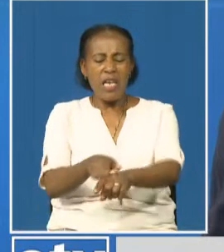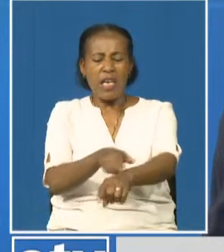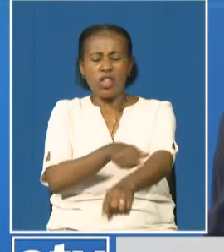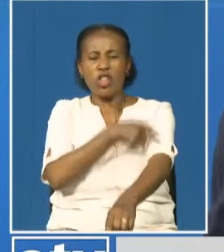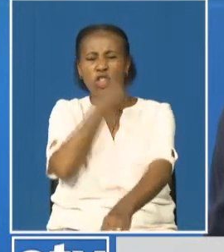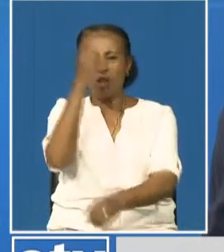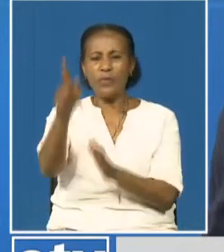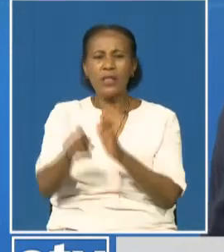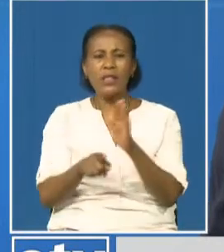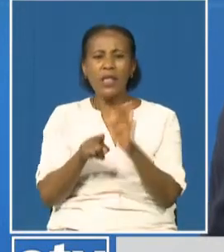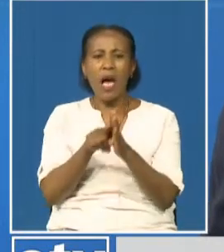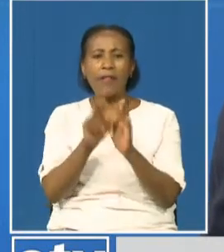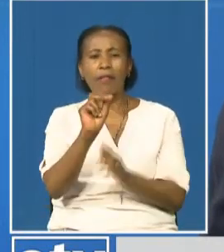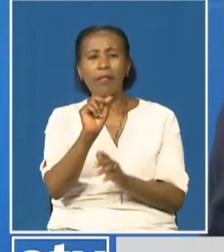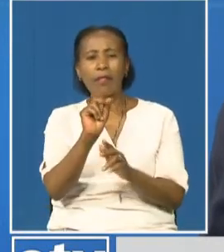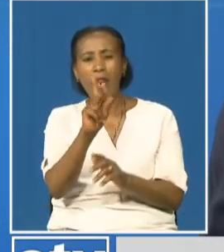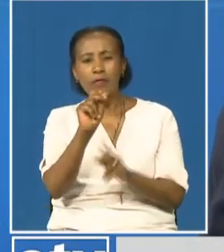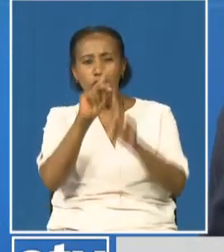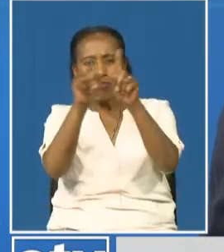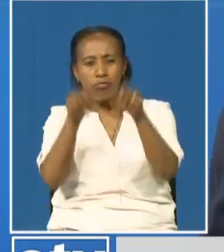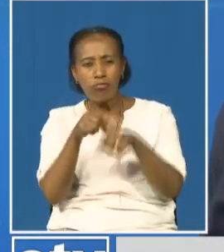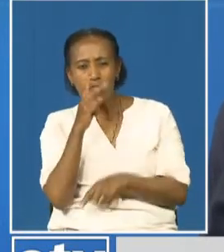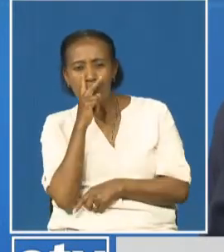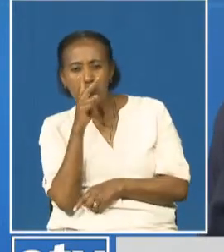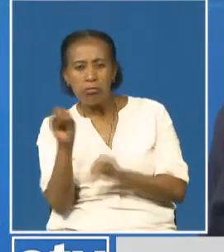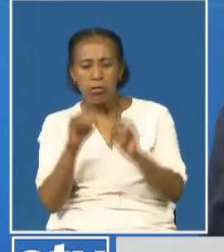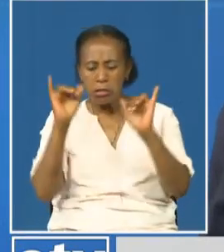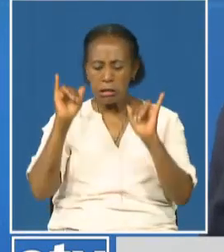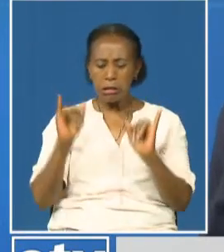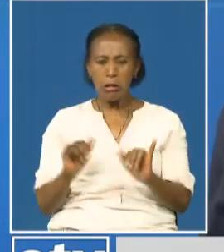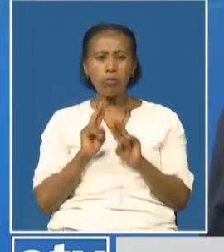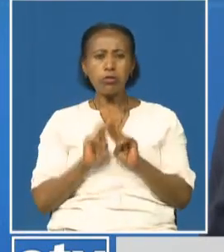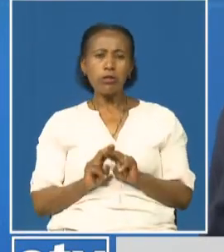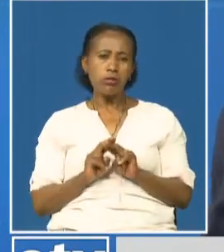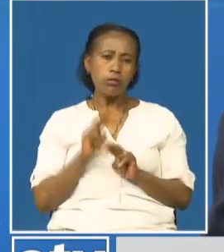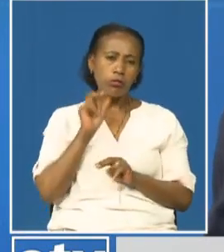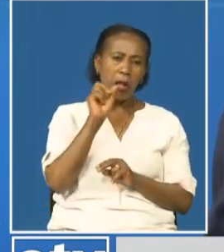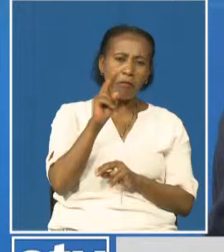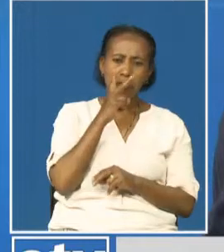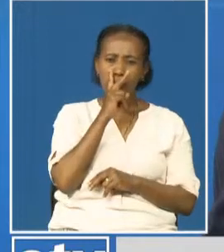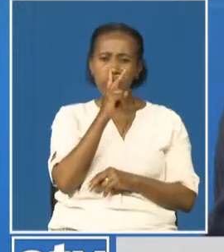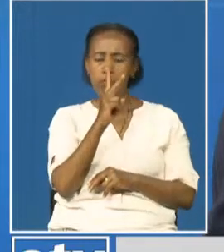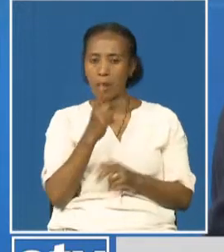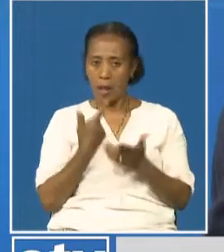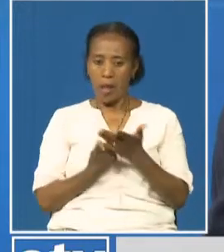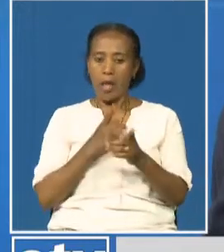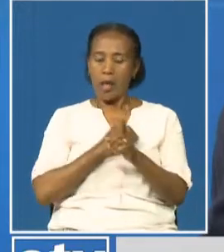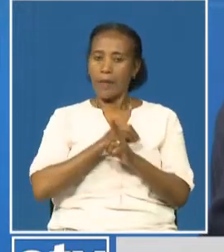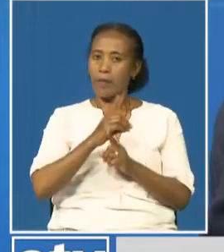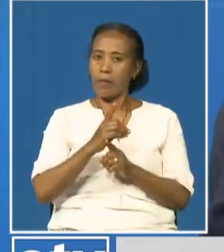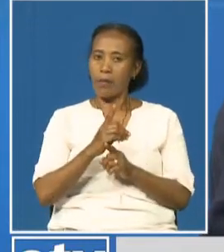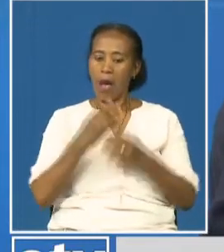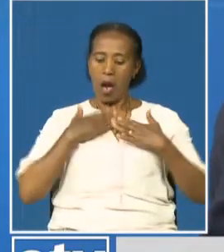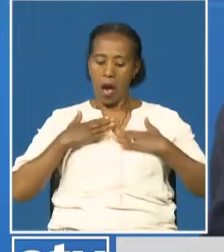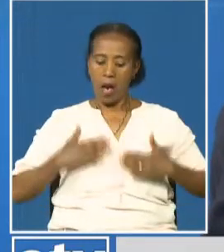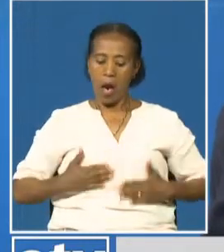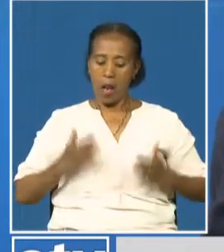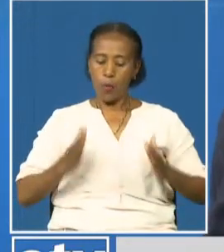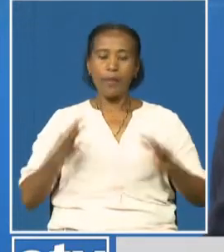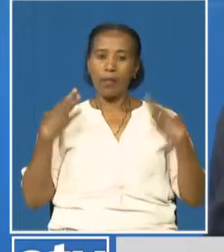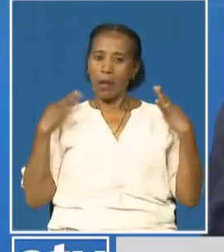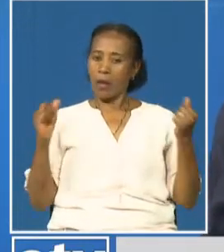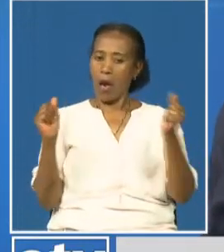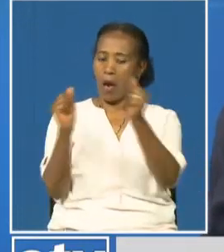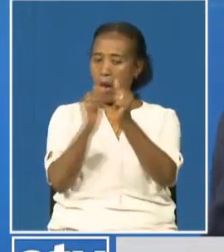ረጅም ሰዓት ቴሌቪዥን ቁጭ ብሎ ማየት ያለ እንቅስቃሴ ይሄ እንግዲህ ቀጥታ ከአካላዊ ጤንነት